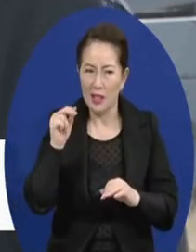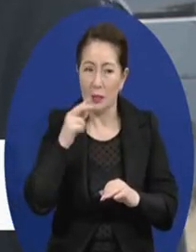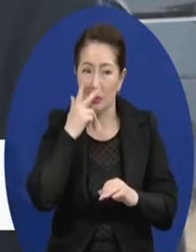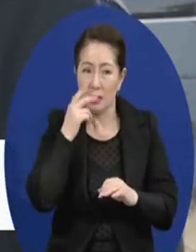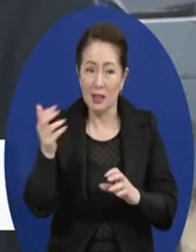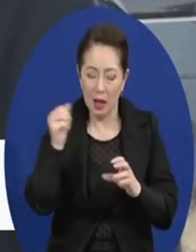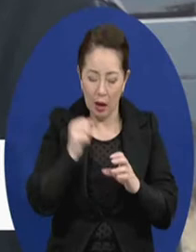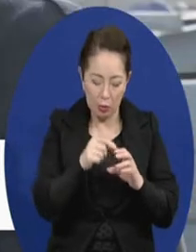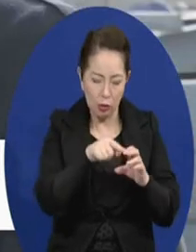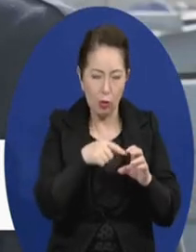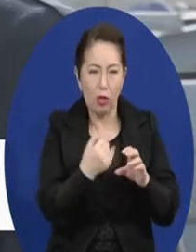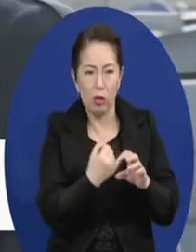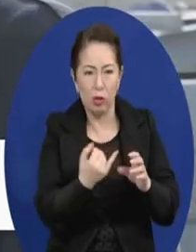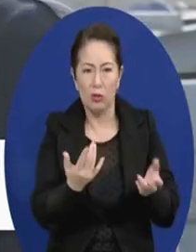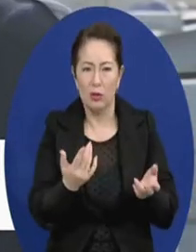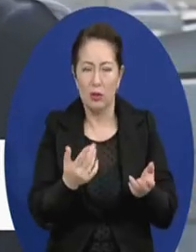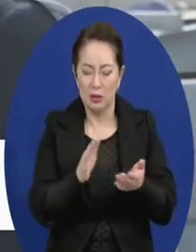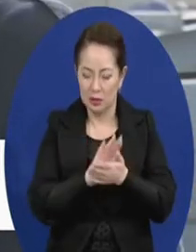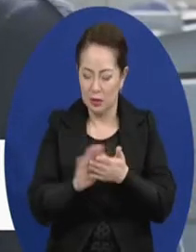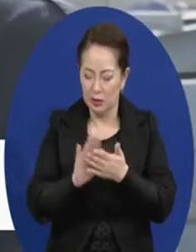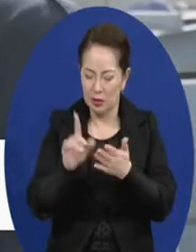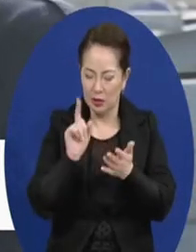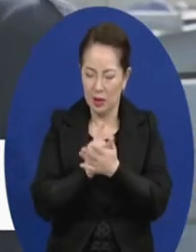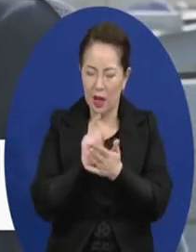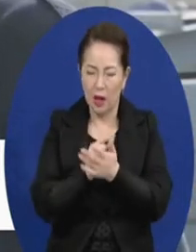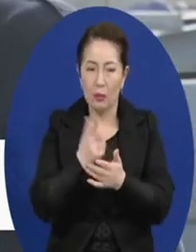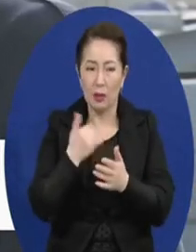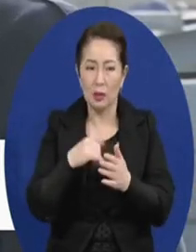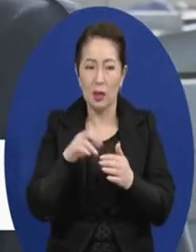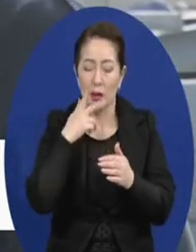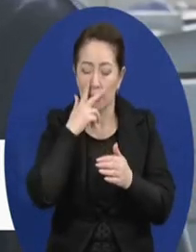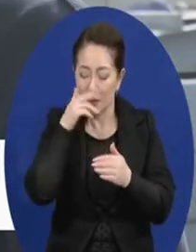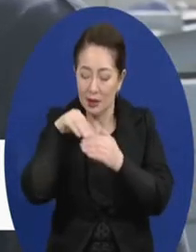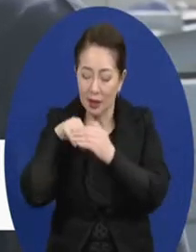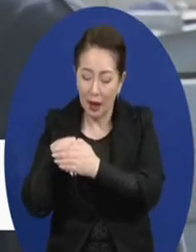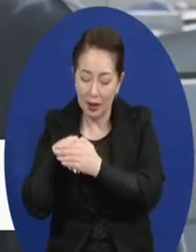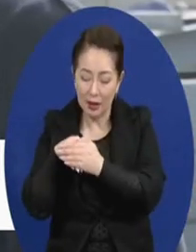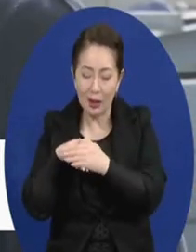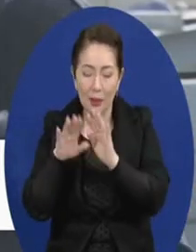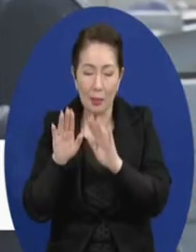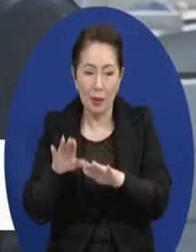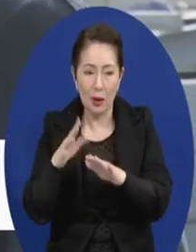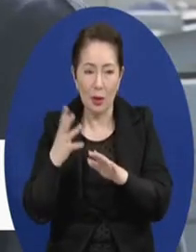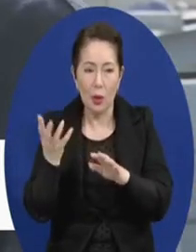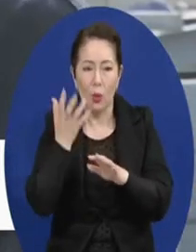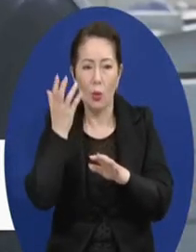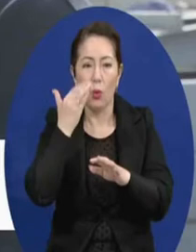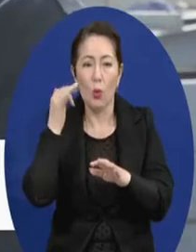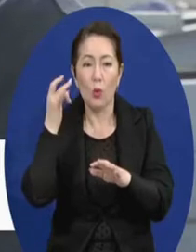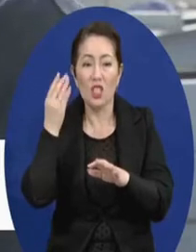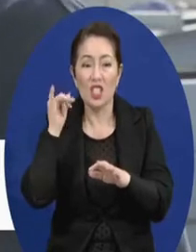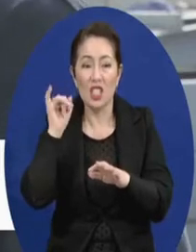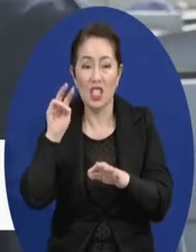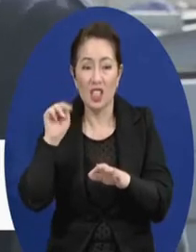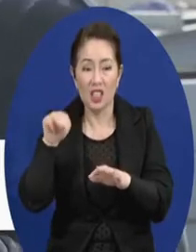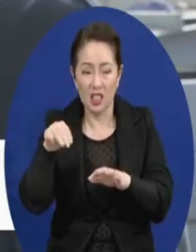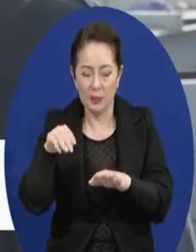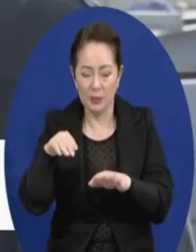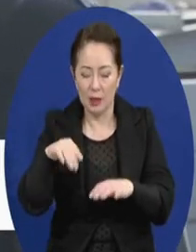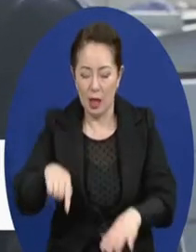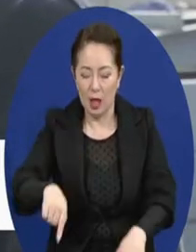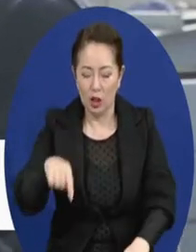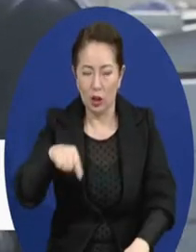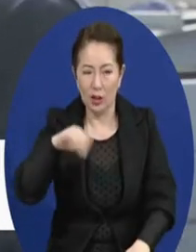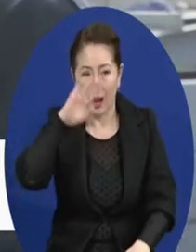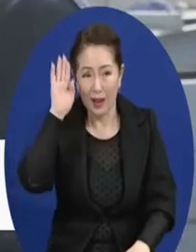нэмэргүй байгаа байдал нь тийм байна. Энэ цэвэрлэгээг яагаад хийх ёстой гэвэл шатхан ч хадгалж явах хэвчтэй ууршилт явагдаж байгаа гадаа халуунд байхад